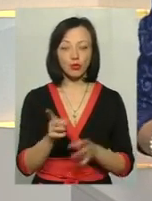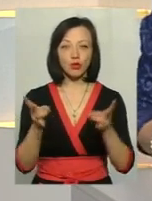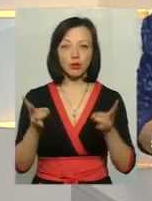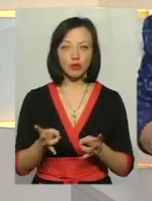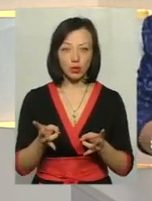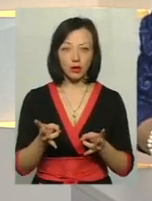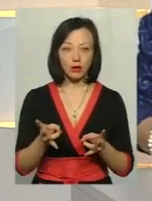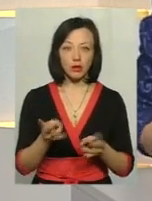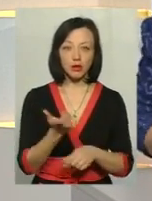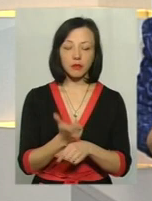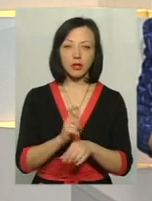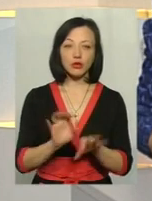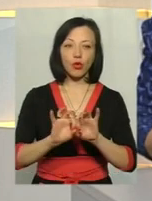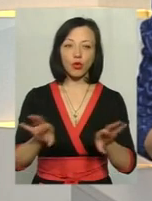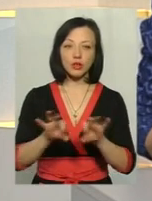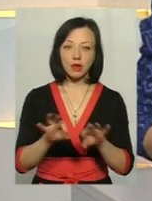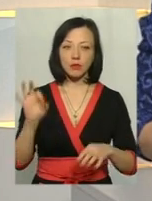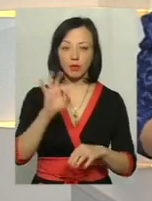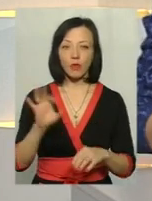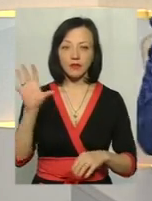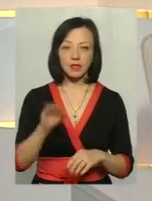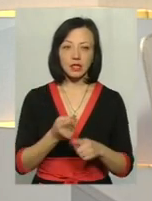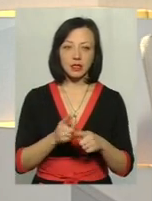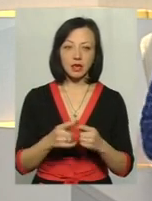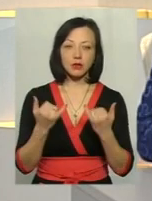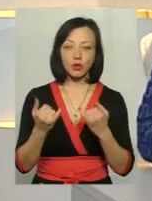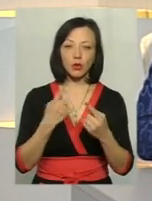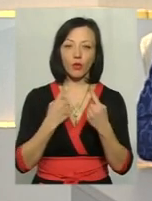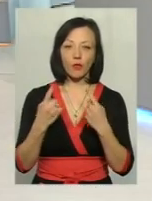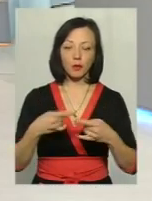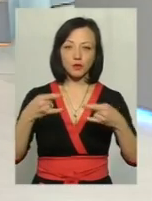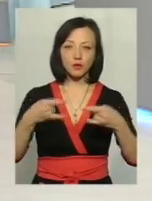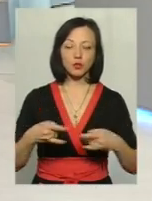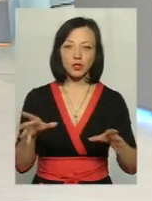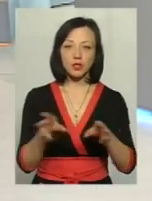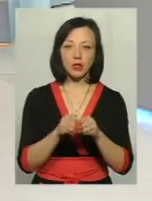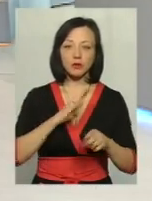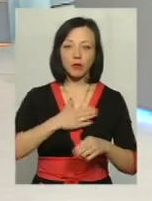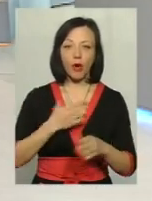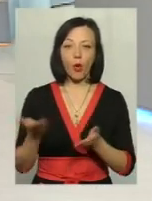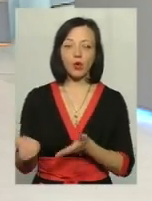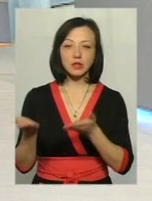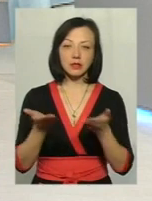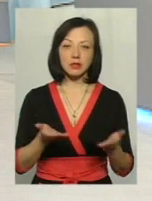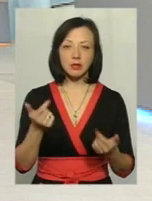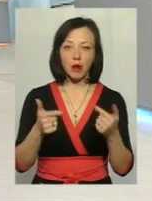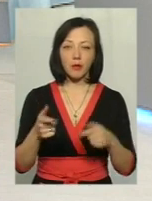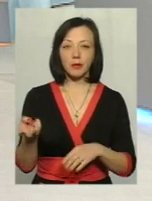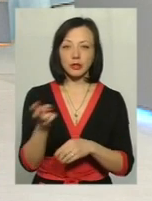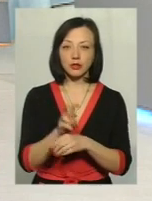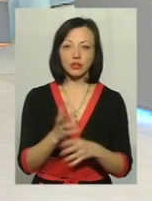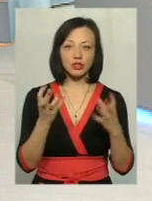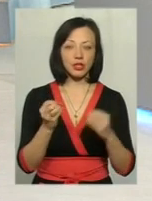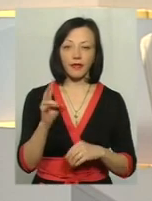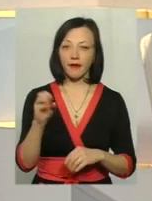потребує більшого роз'яснення? Про це все сьогодні говоримо у студії із нашими гостями. Зазначу, прийшли ще